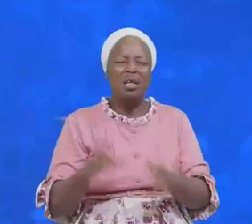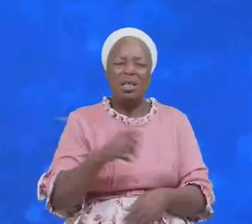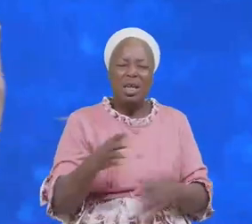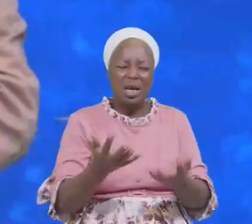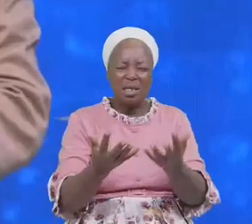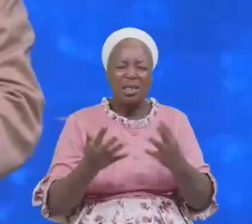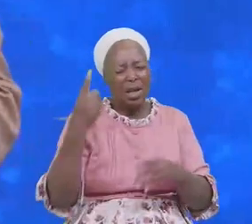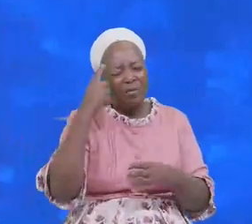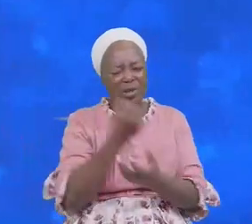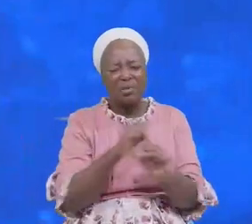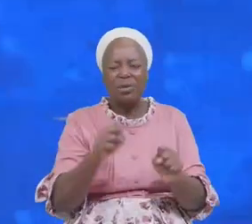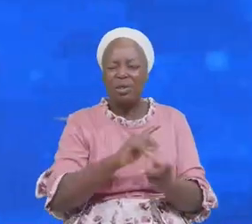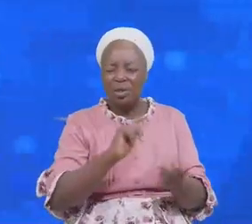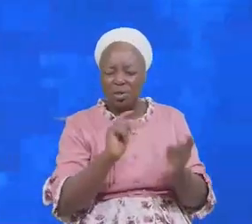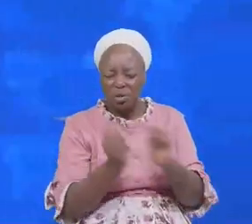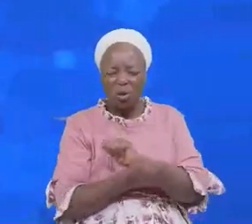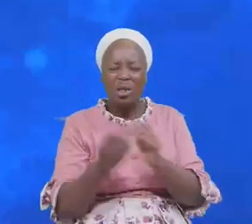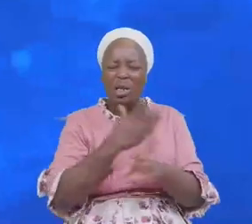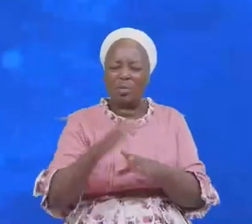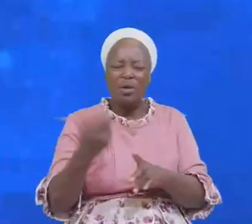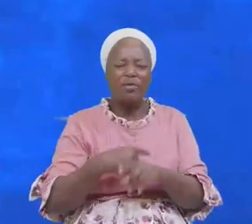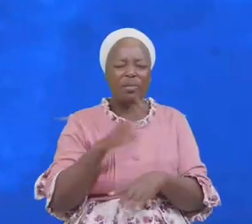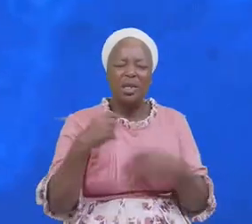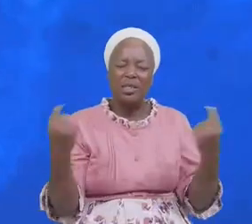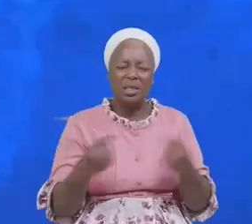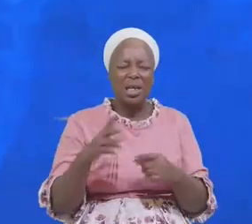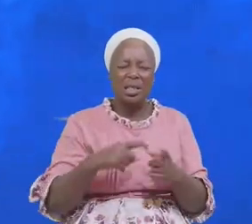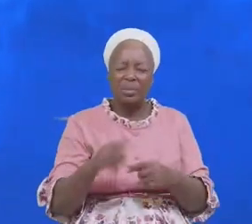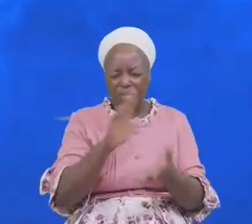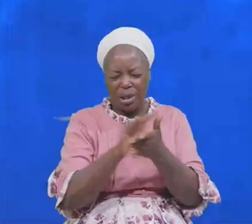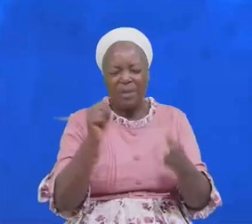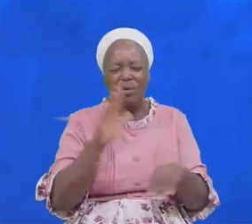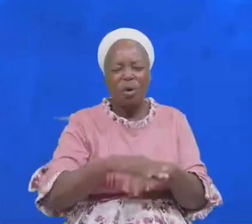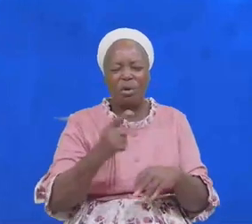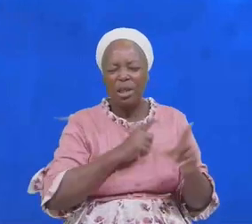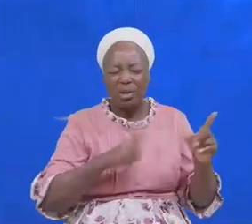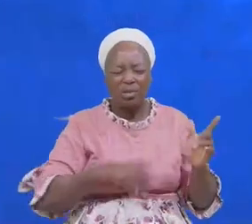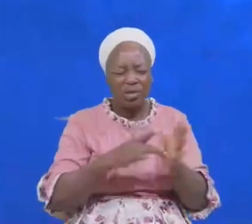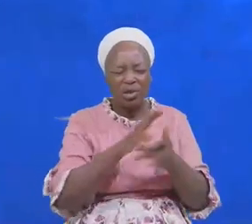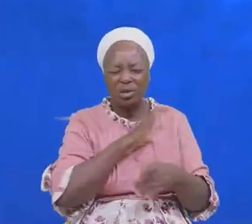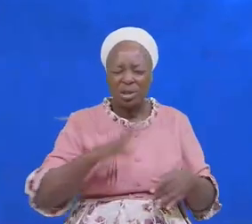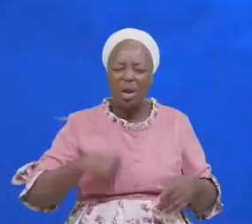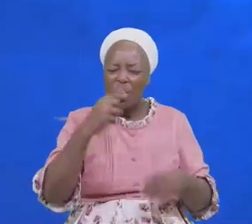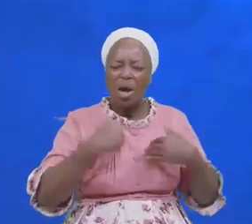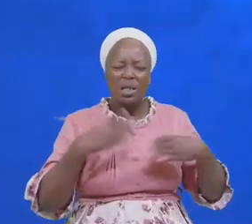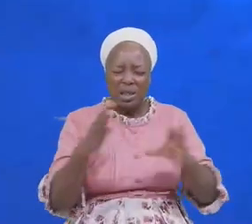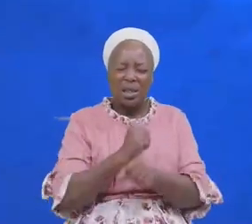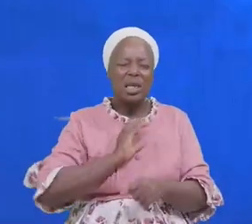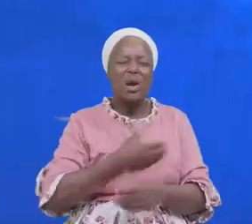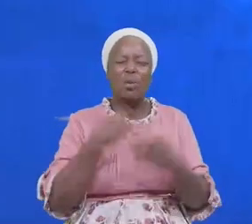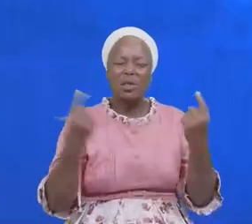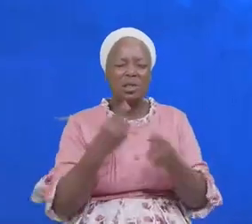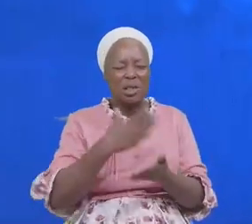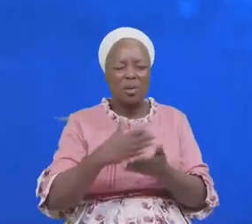Et tout cela qui lève la main, indiquant leur désir pour le salut, en se détournant de leurs péchés, et veulent le salut du Seigneur, en venant à Jésus-Christ